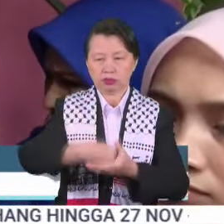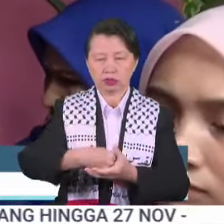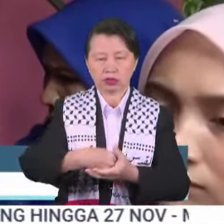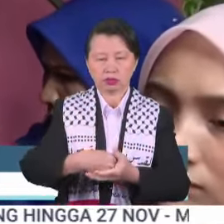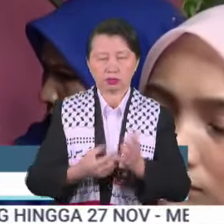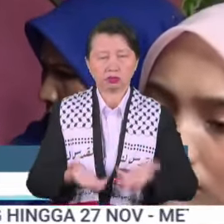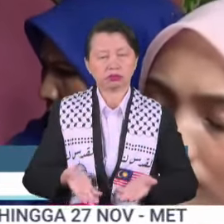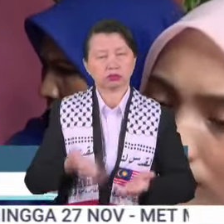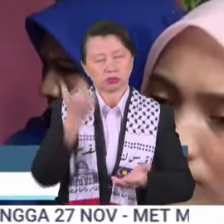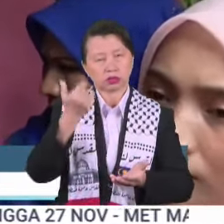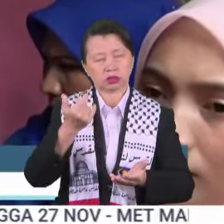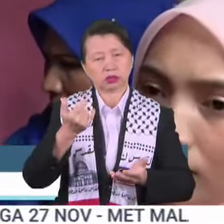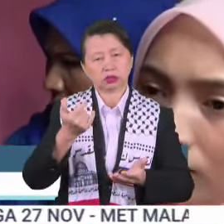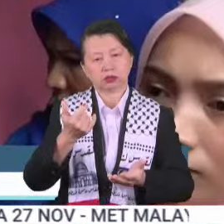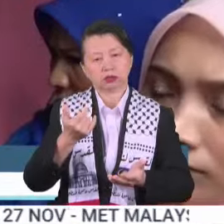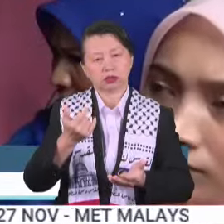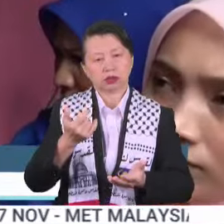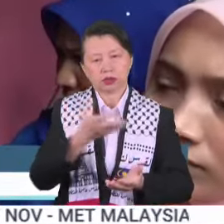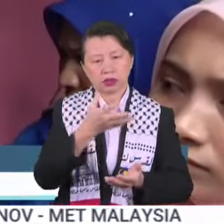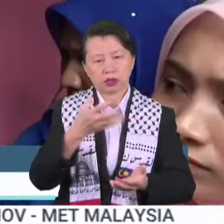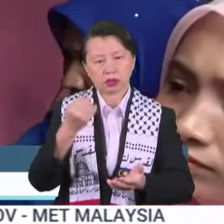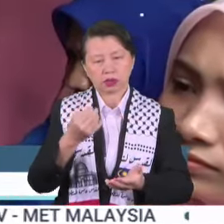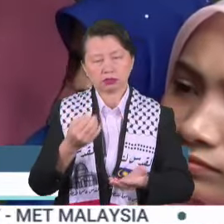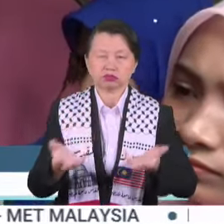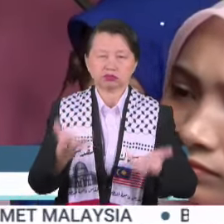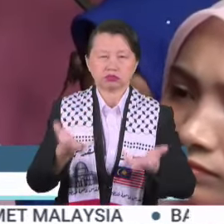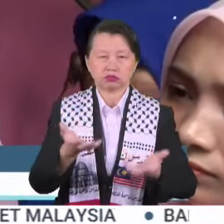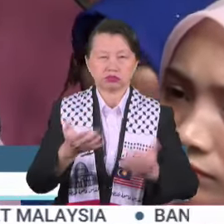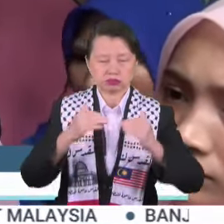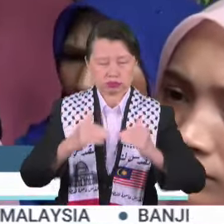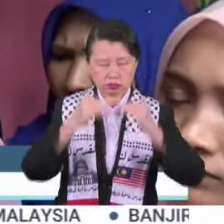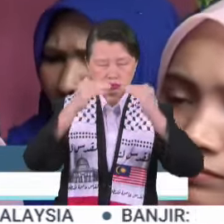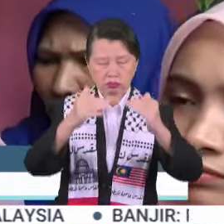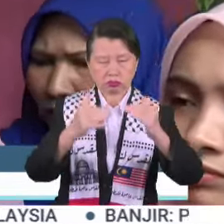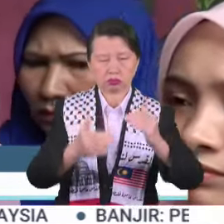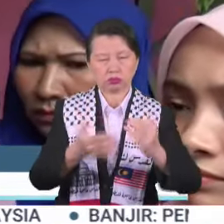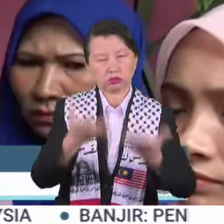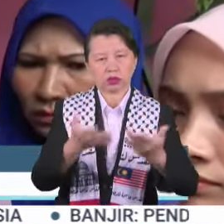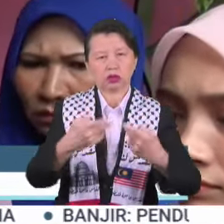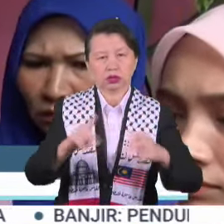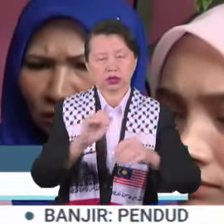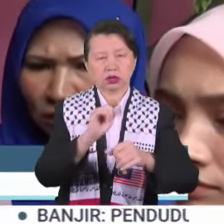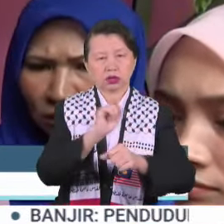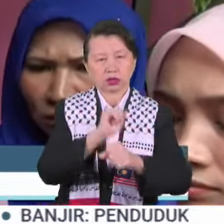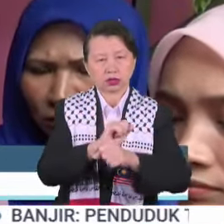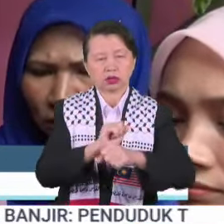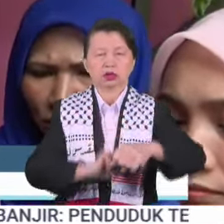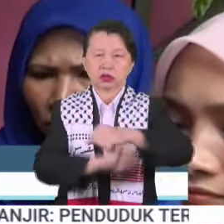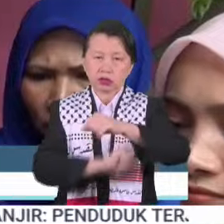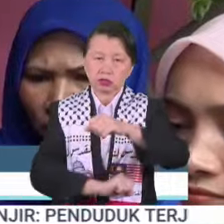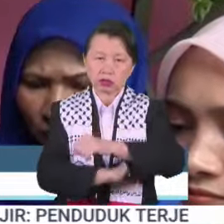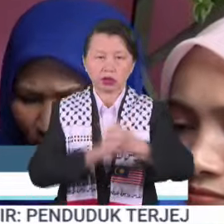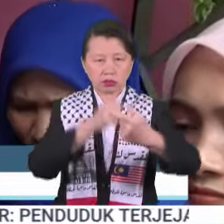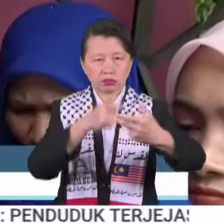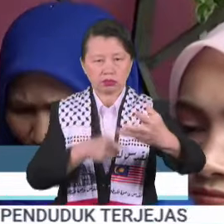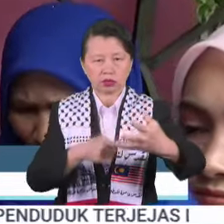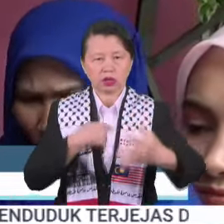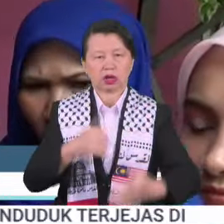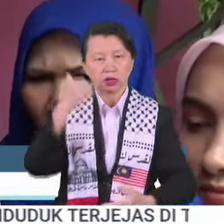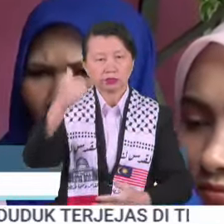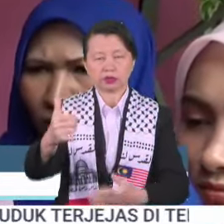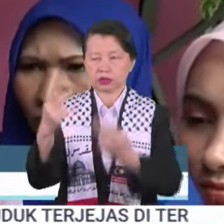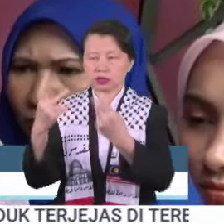menaikkan kebarangkalian untuk pekerjaan infrastruktur dan sebagainya saya pergi lalu